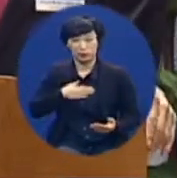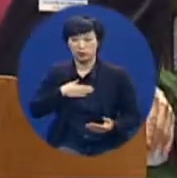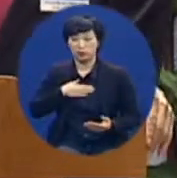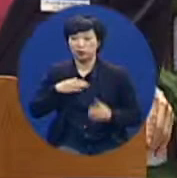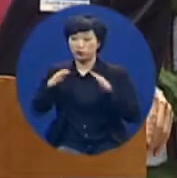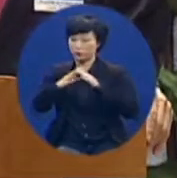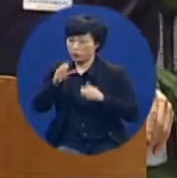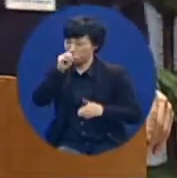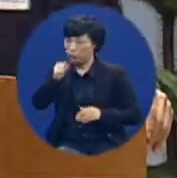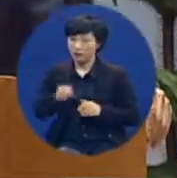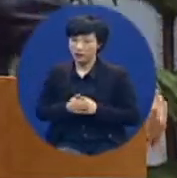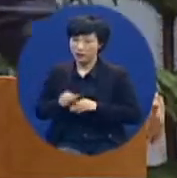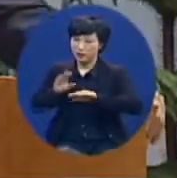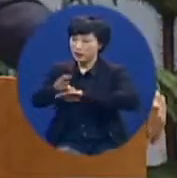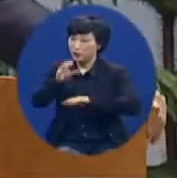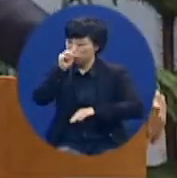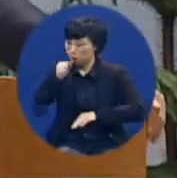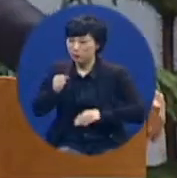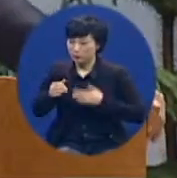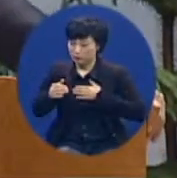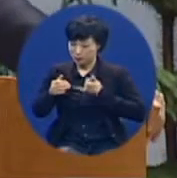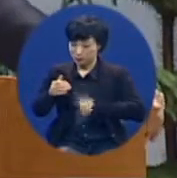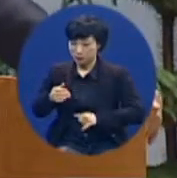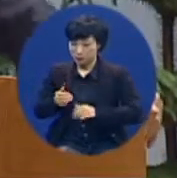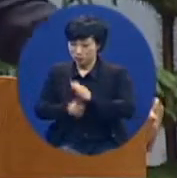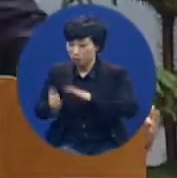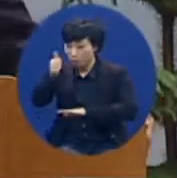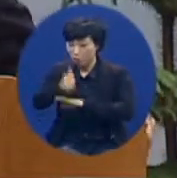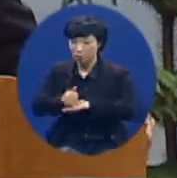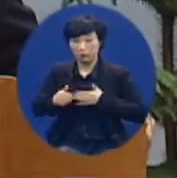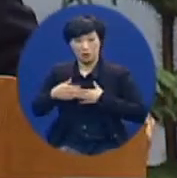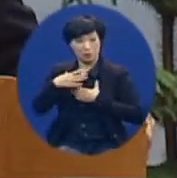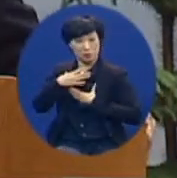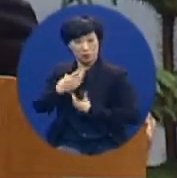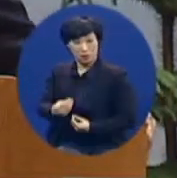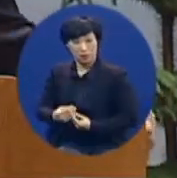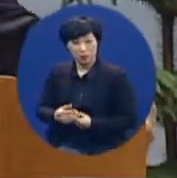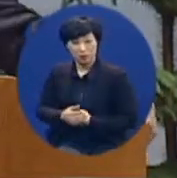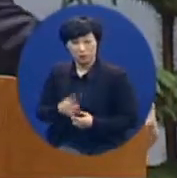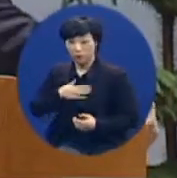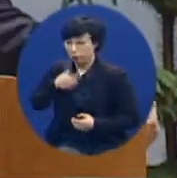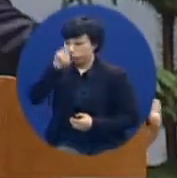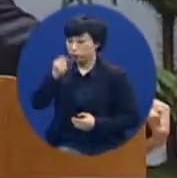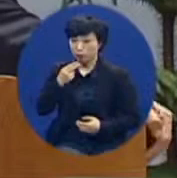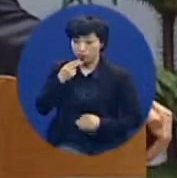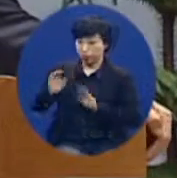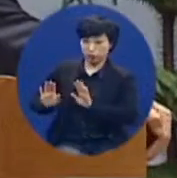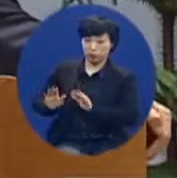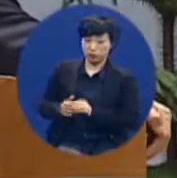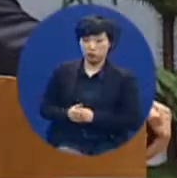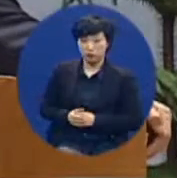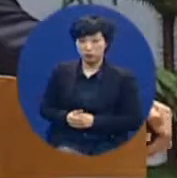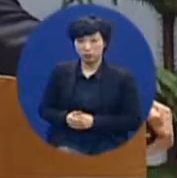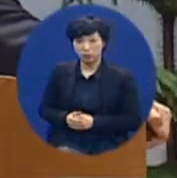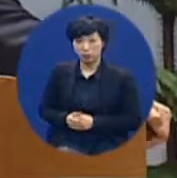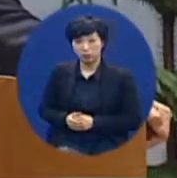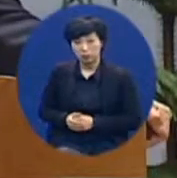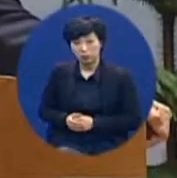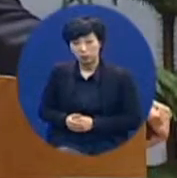있잖아 자식 절 잘돼 있잖아 평안하지 아 나는 부족함이 없잖아